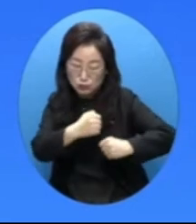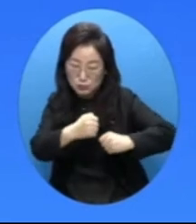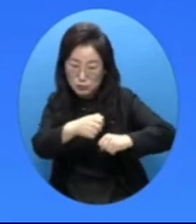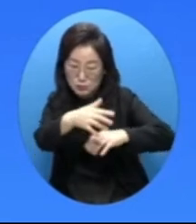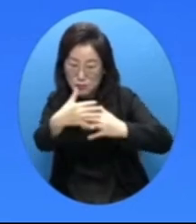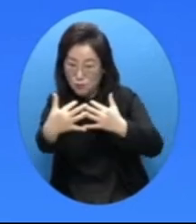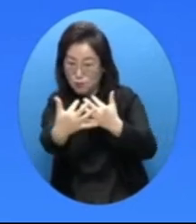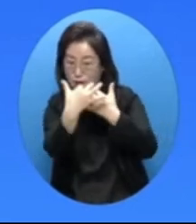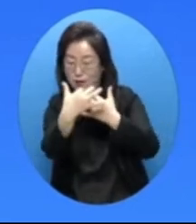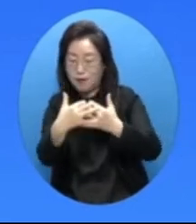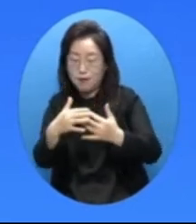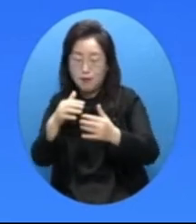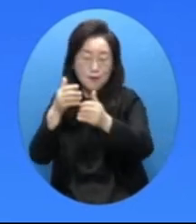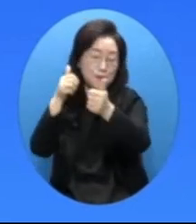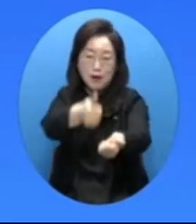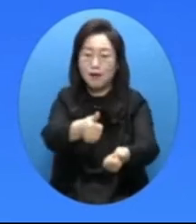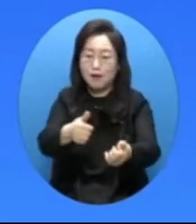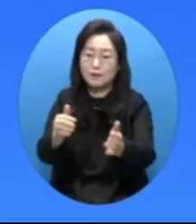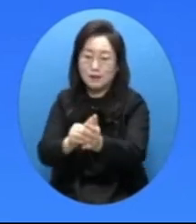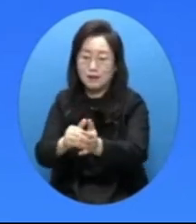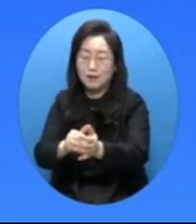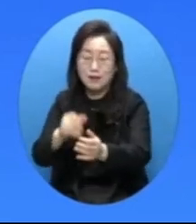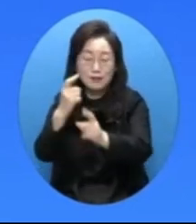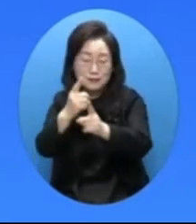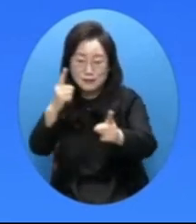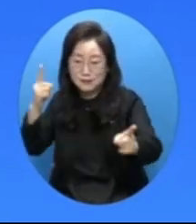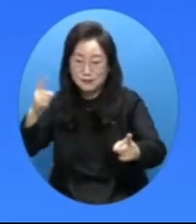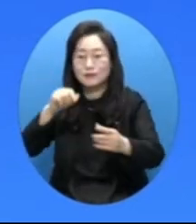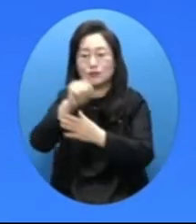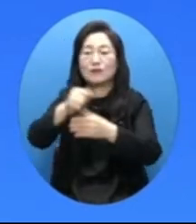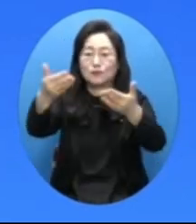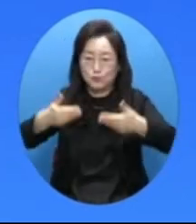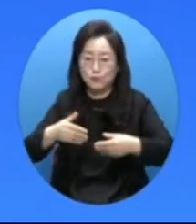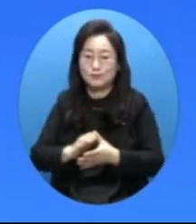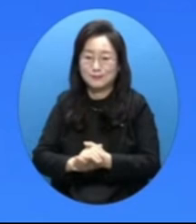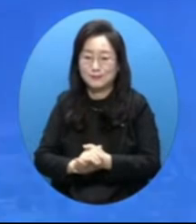하나님께 우리에게 위대한 승리를 허락해 주실 것입니다